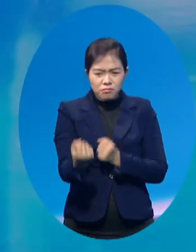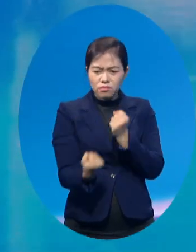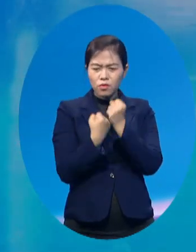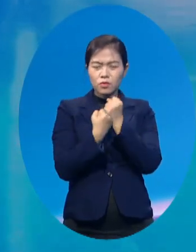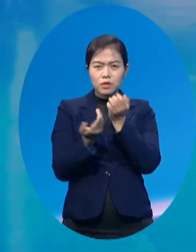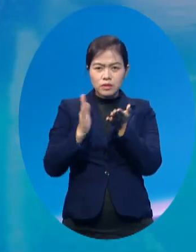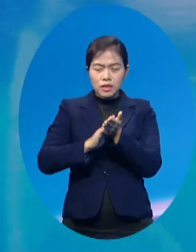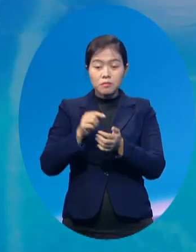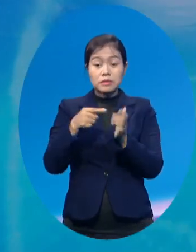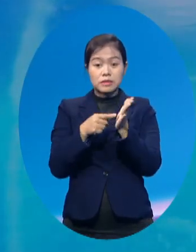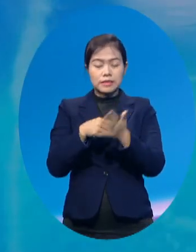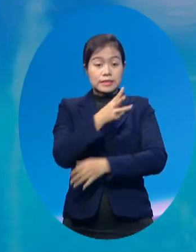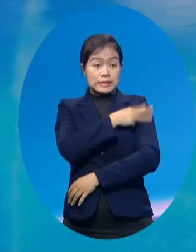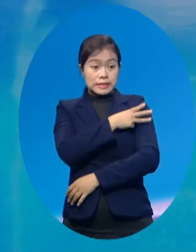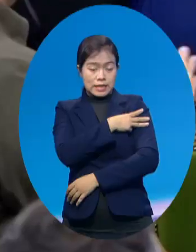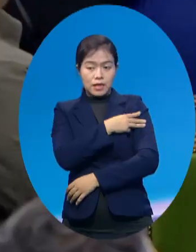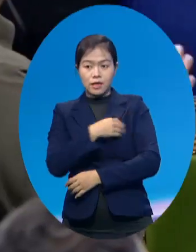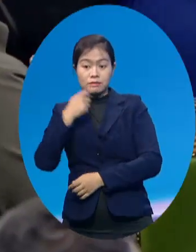trong cuộc chiến với Nga.